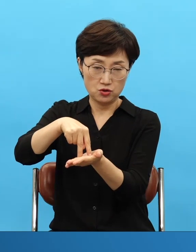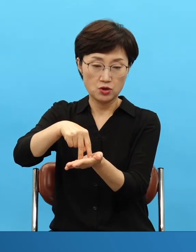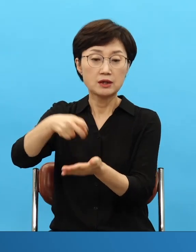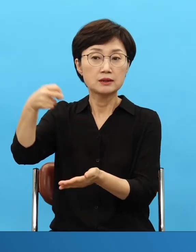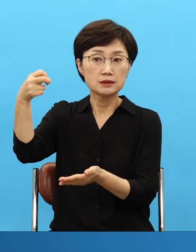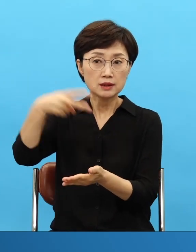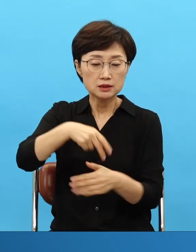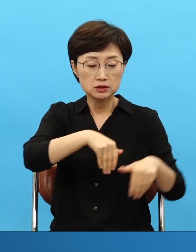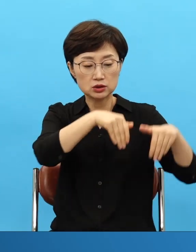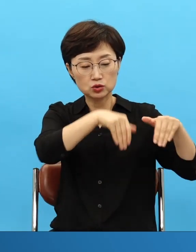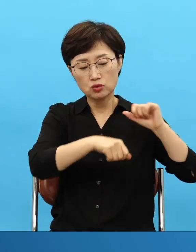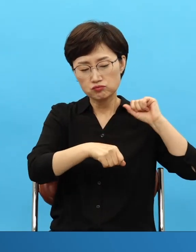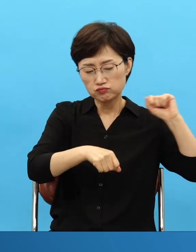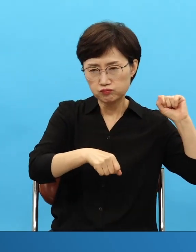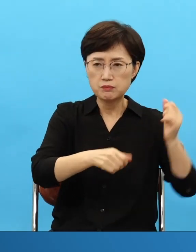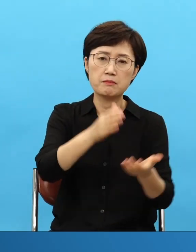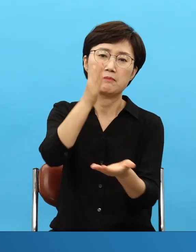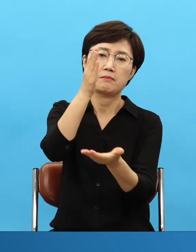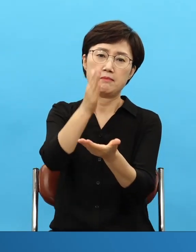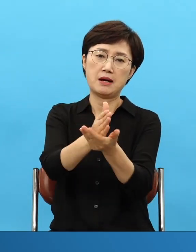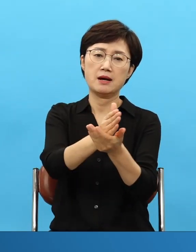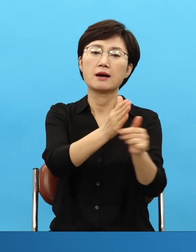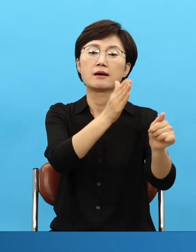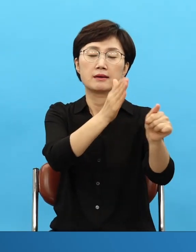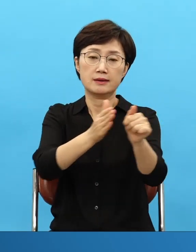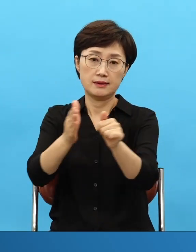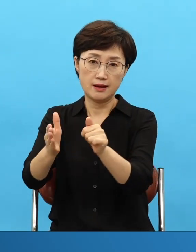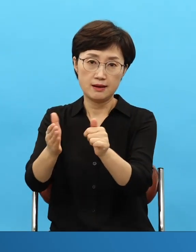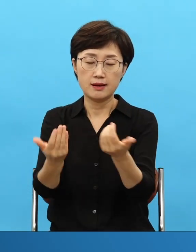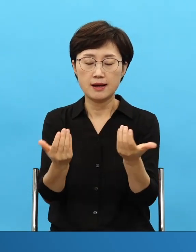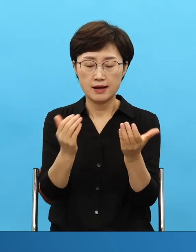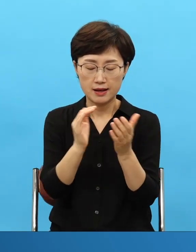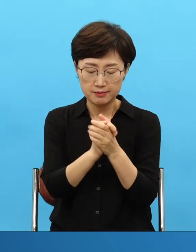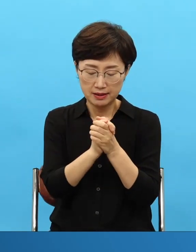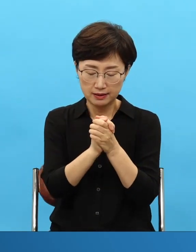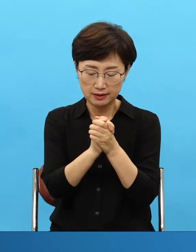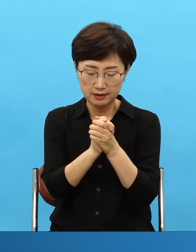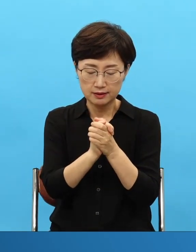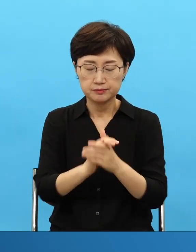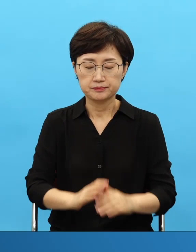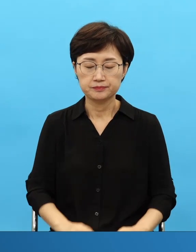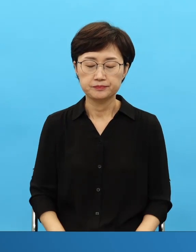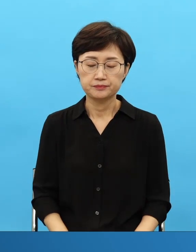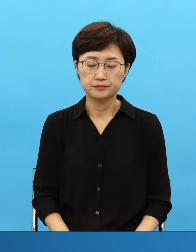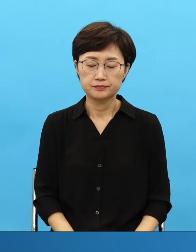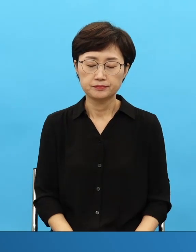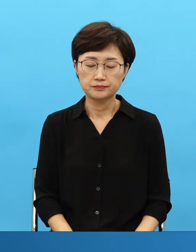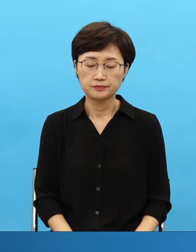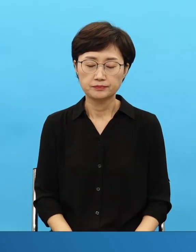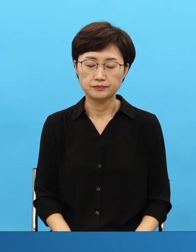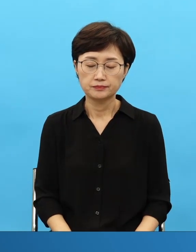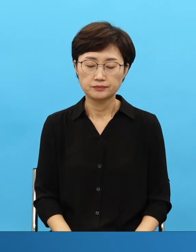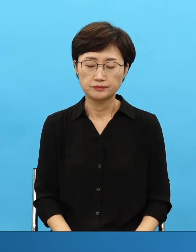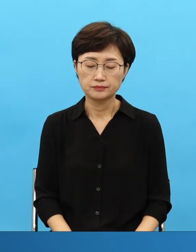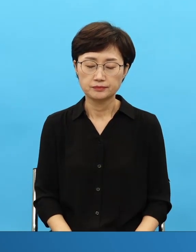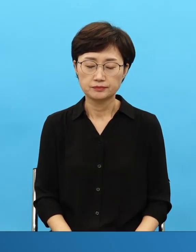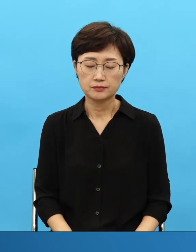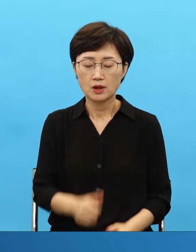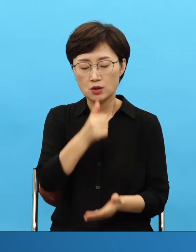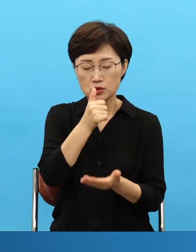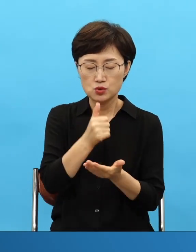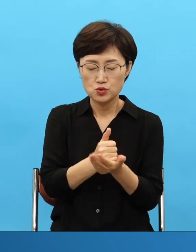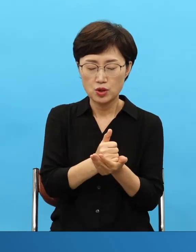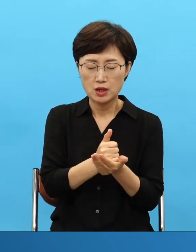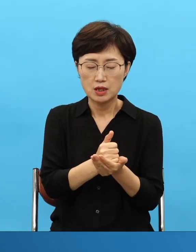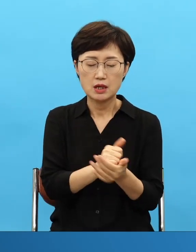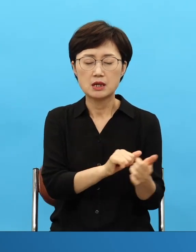말라. It is for freedom that Christ has set us free. Stand firm then, and do not let yourselves be burdened again by a yoke of slavery. 죄와 사망의 법